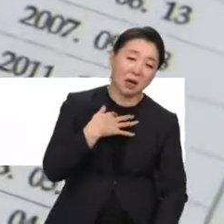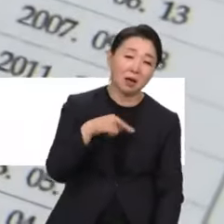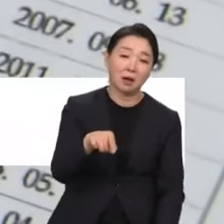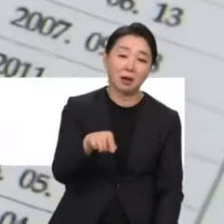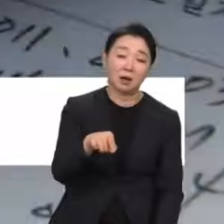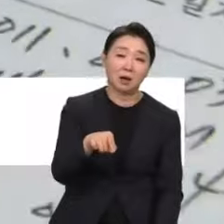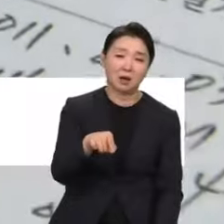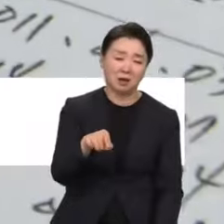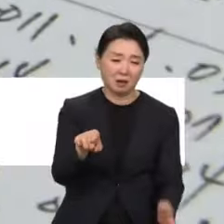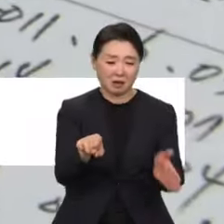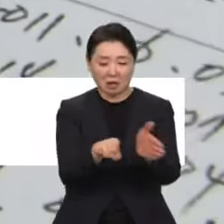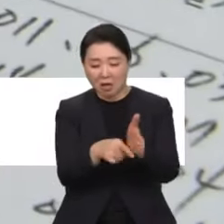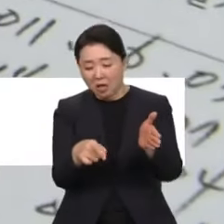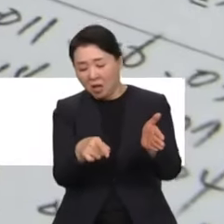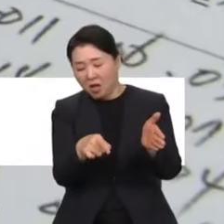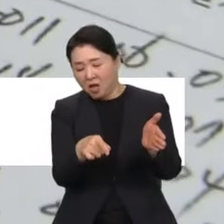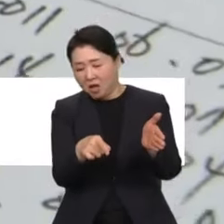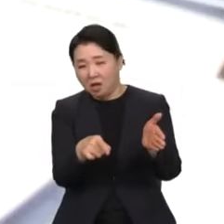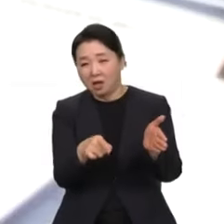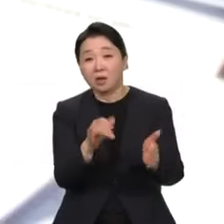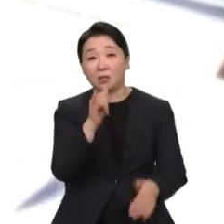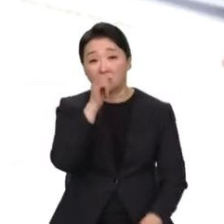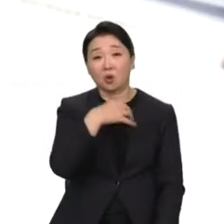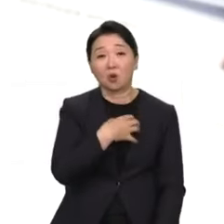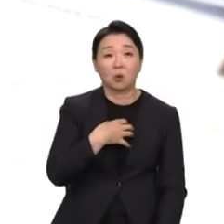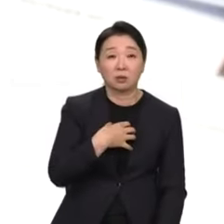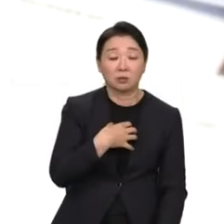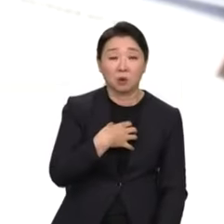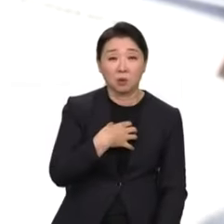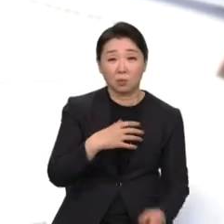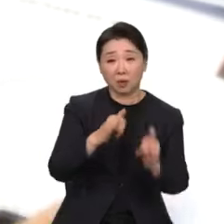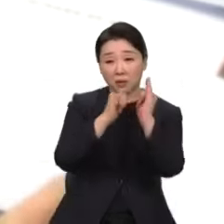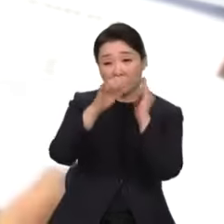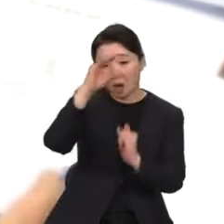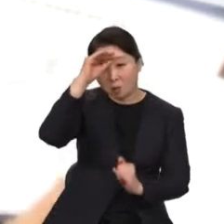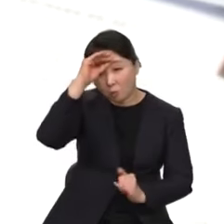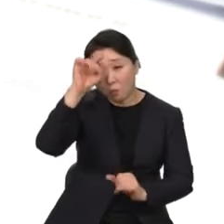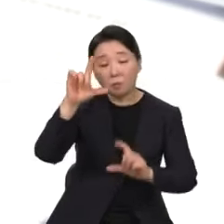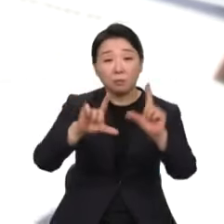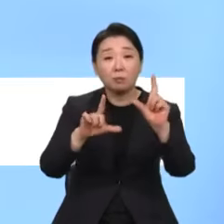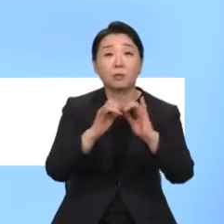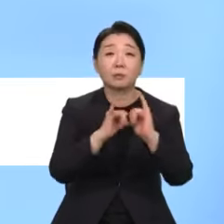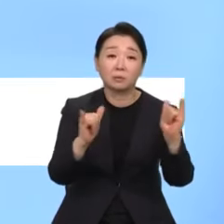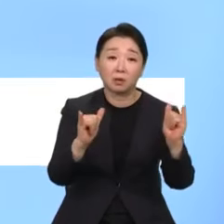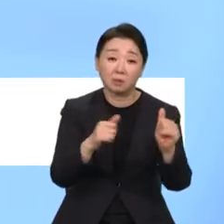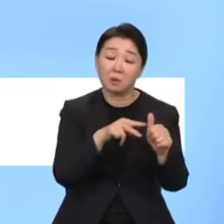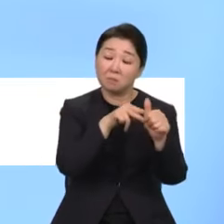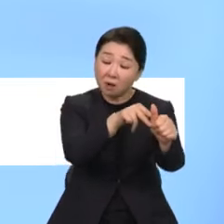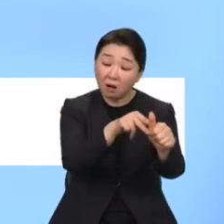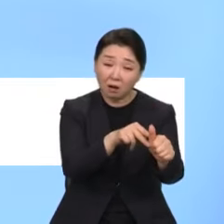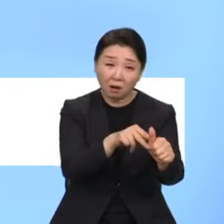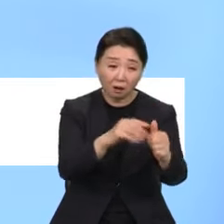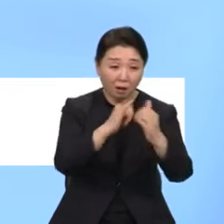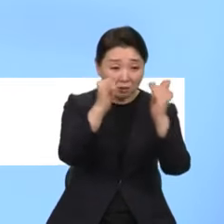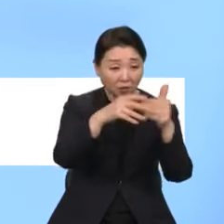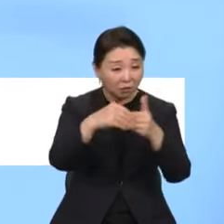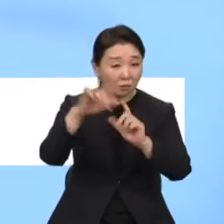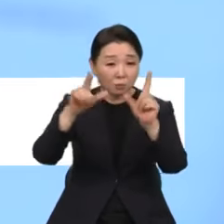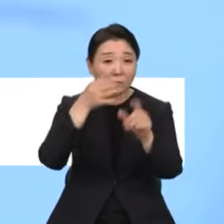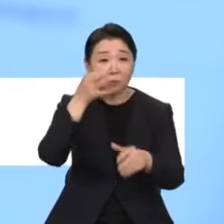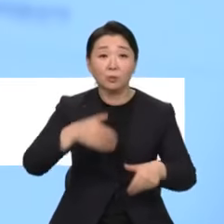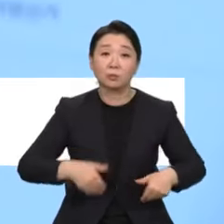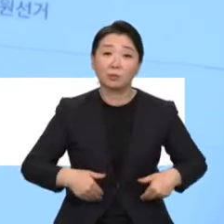또 불신감까지도 조장할 수가 있어요. 사회 모범 인사들이 등장해서 사회를 이끌어나간다라고 하는 모습을 보여야